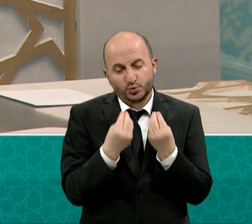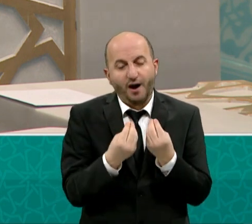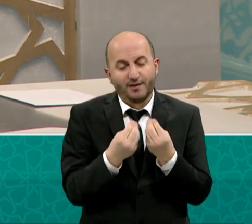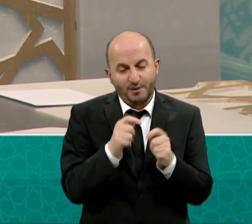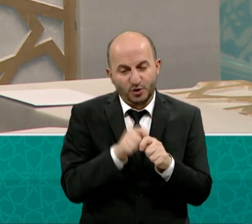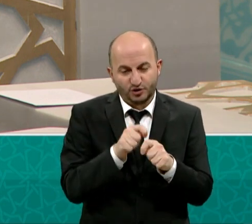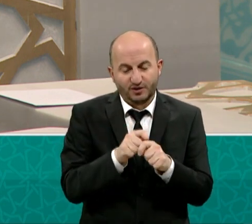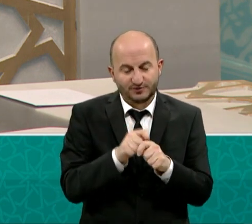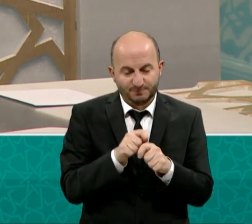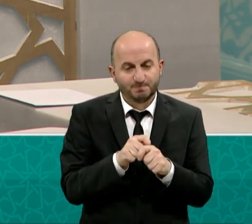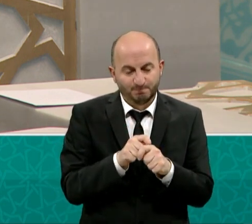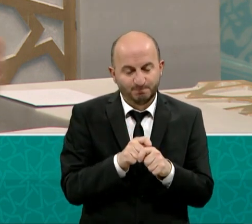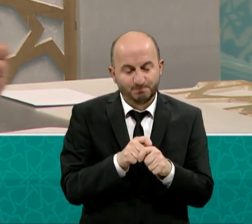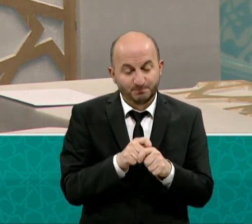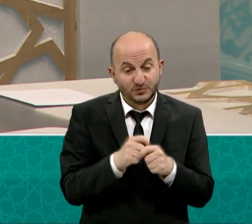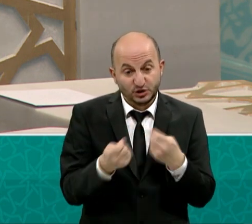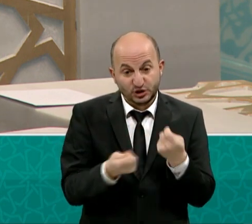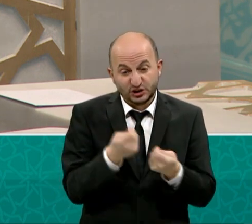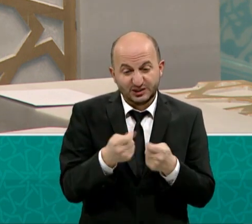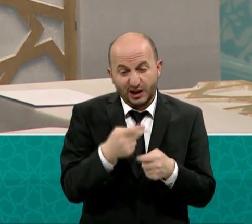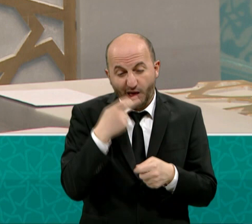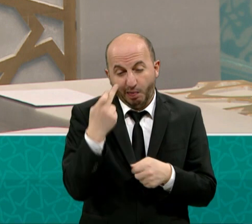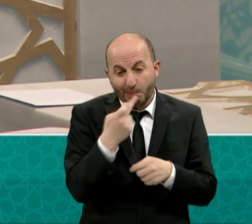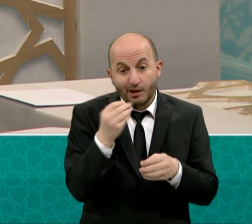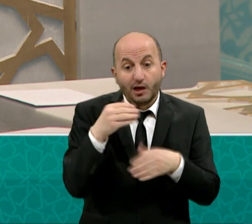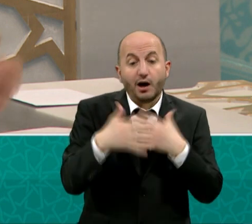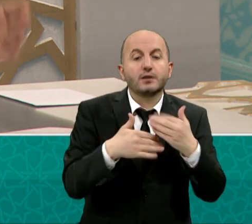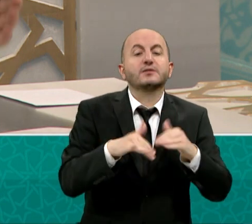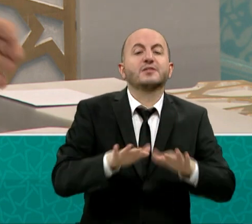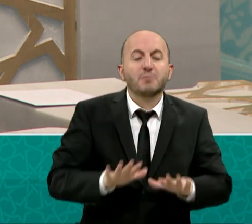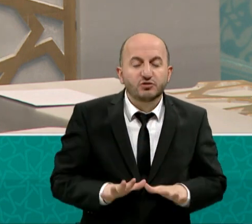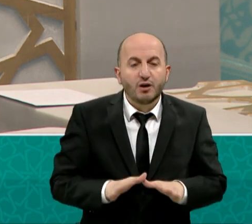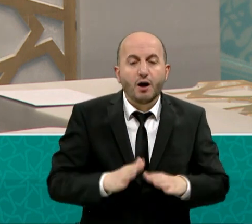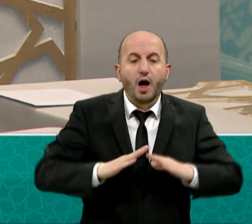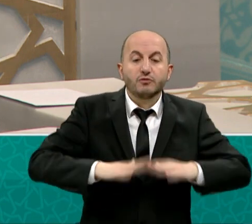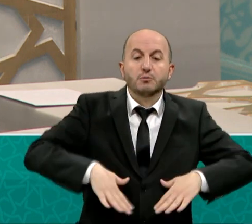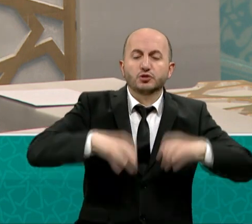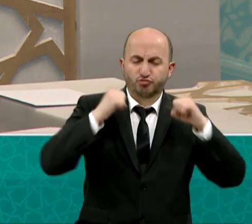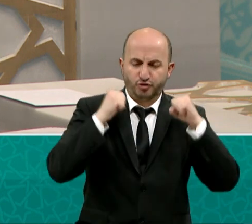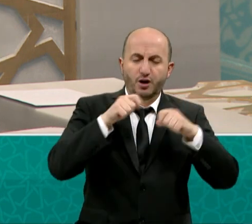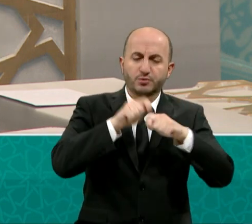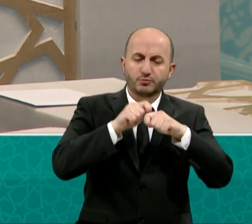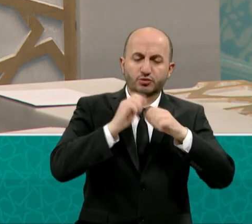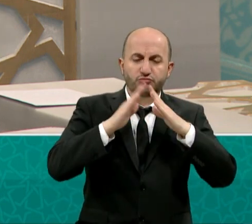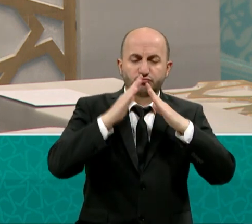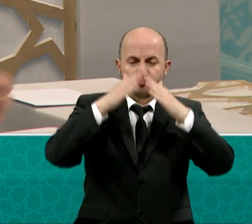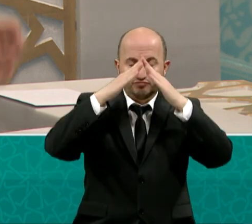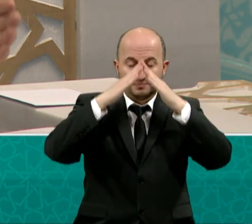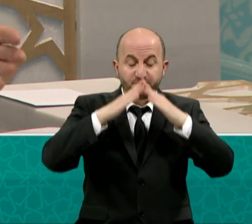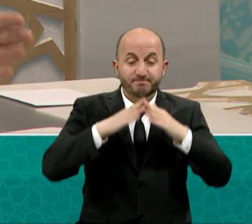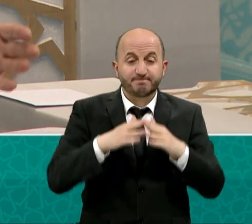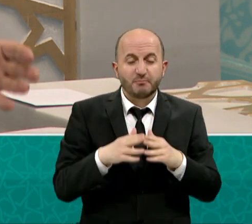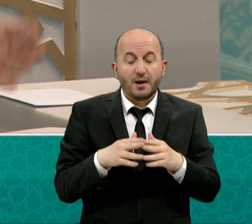yapacak, güzel yapacak, işine hile katmayacak, bina yaparken binayı sağlam yapacak,